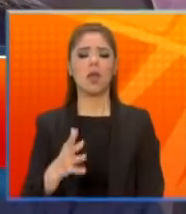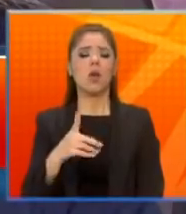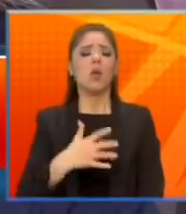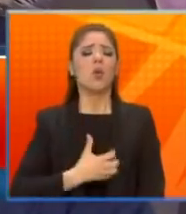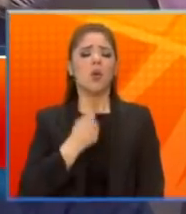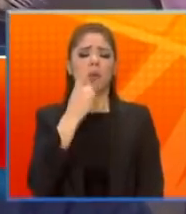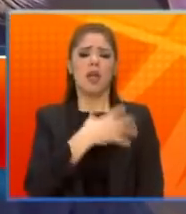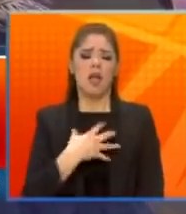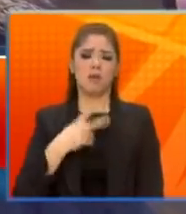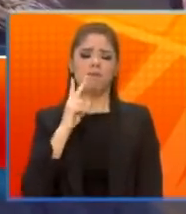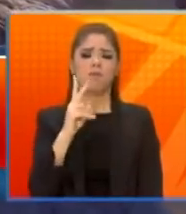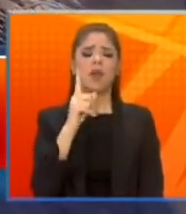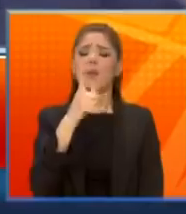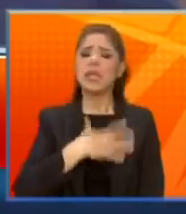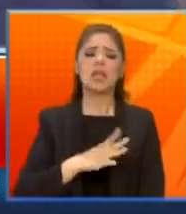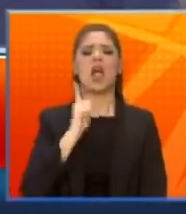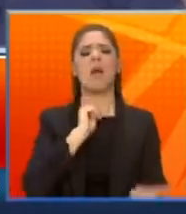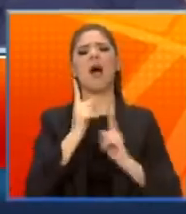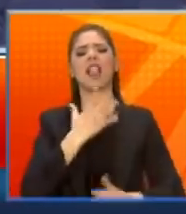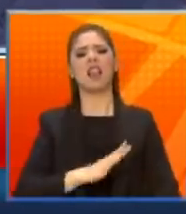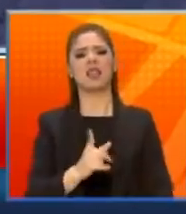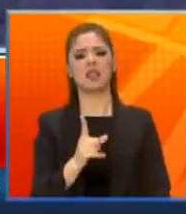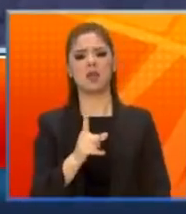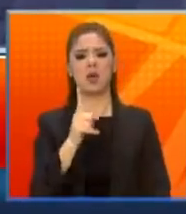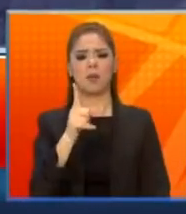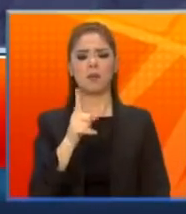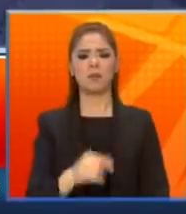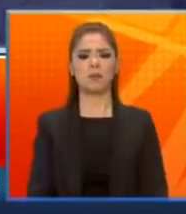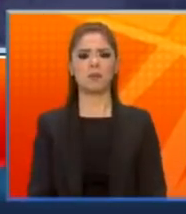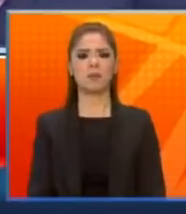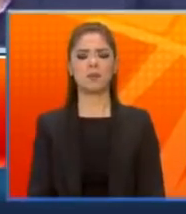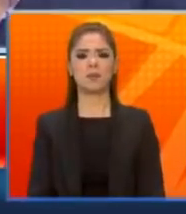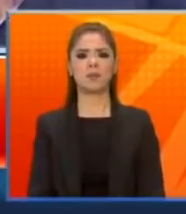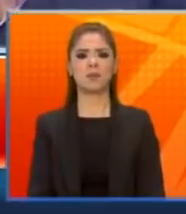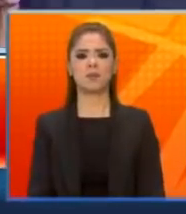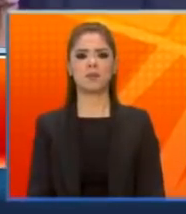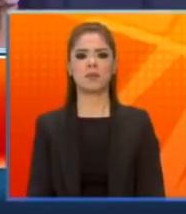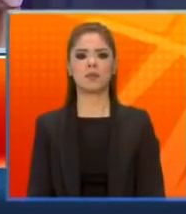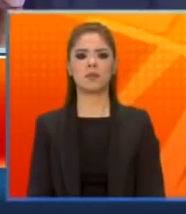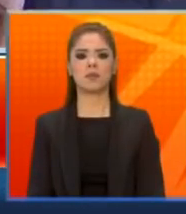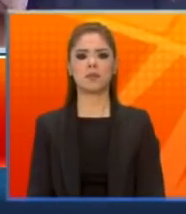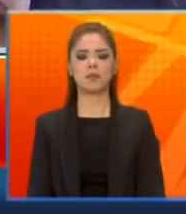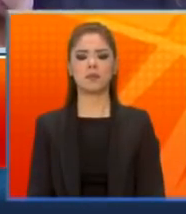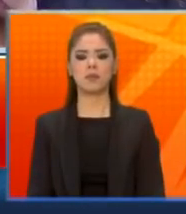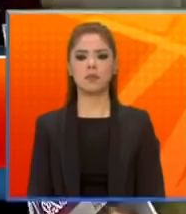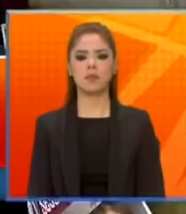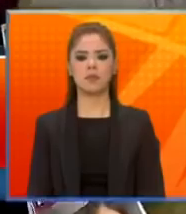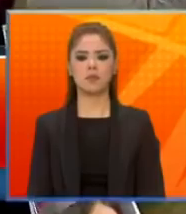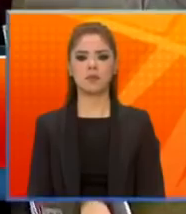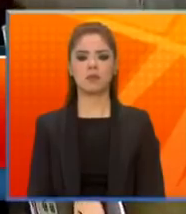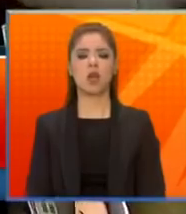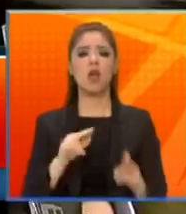Acılı bir anne o ve tek isteği adalet. Benim çocuğum şu anda yanımda, sevgi dolu kucaklayacağım halde kara toprakları